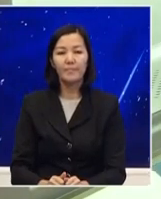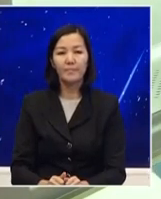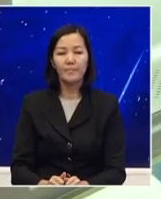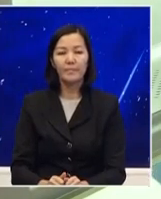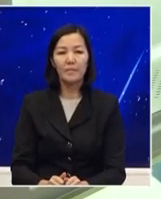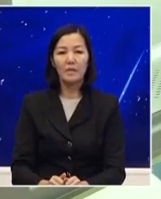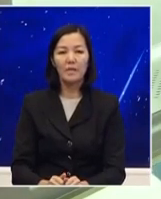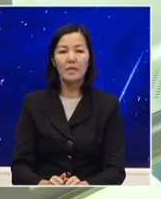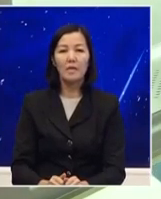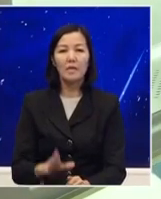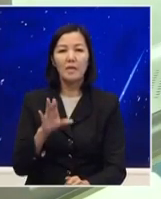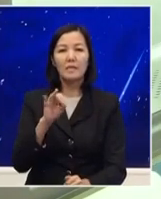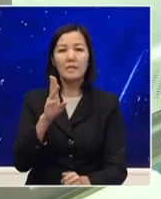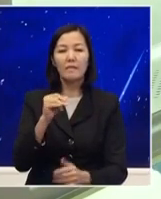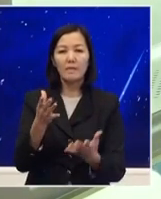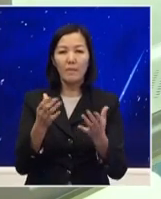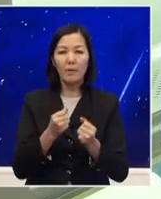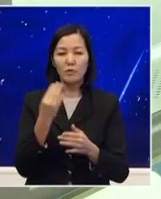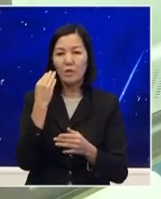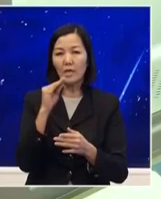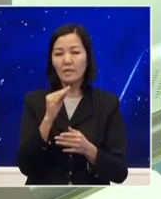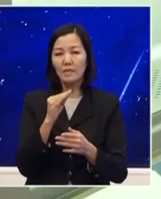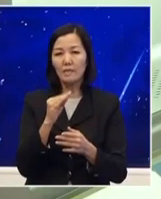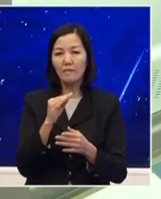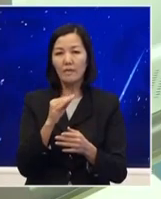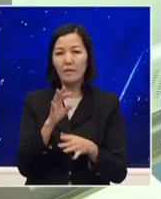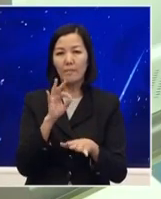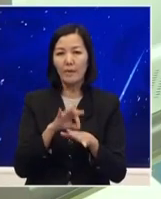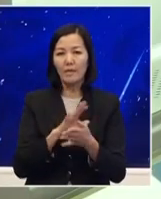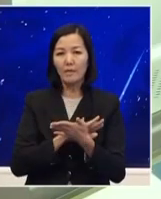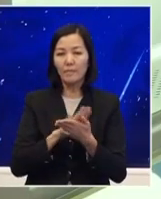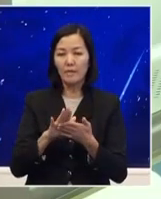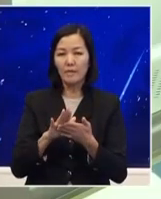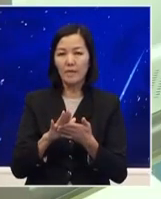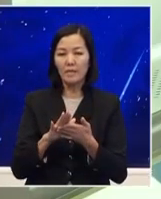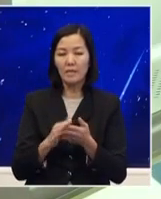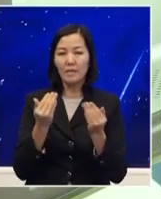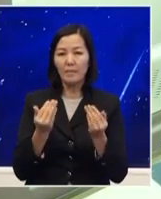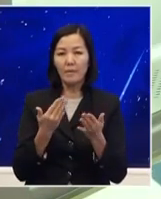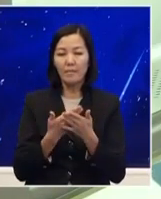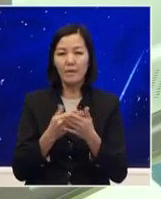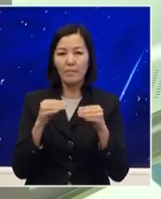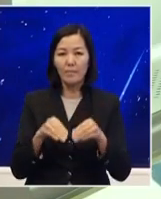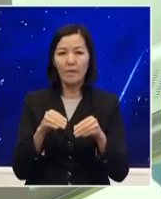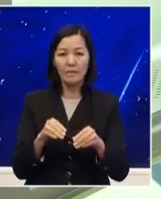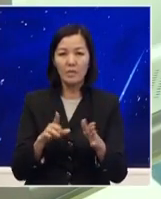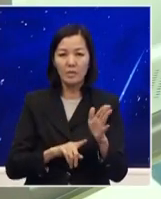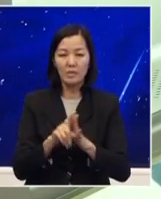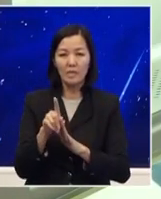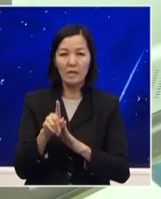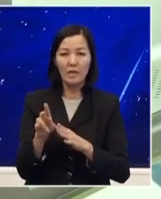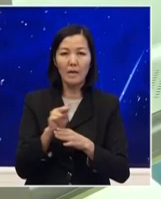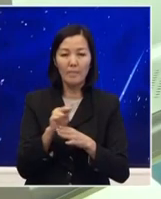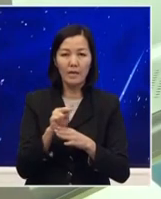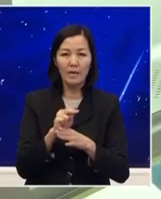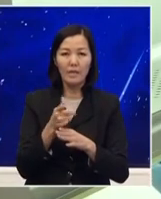На подвое сиверса мы получаем качественный, устойчивый к болезням посадочный материал. При посадке корни саженцев обрабатываются